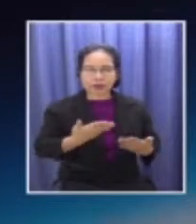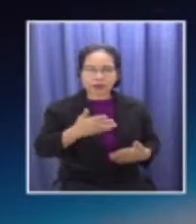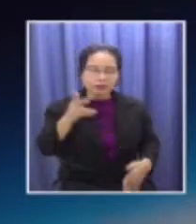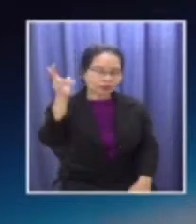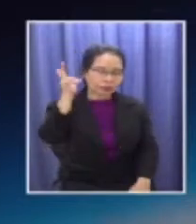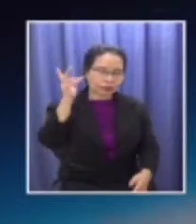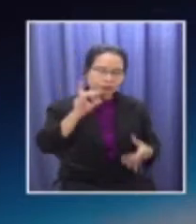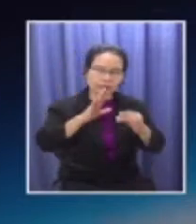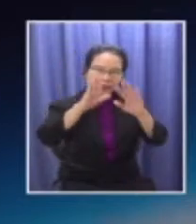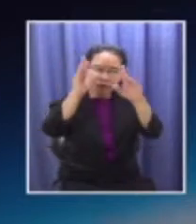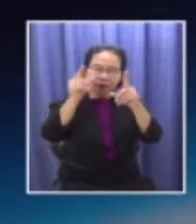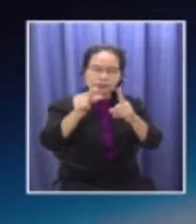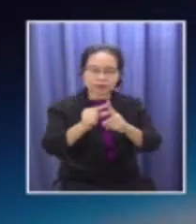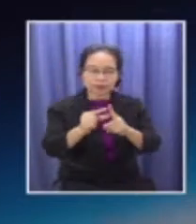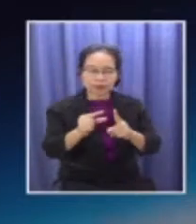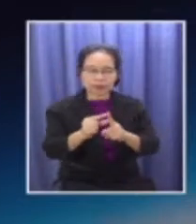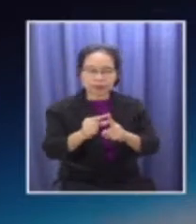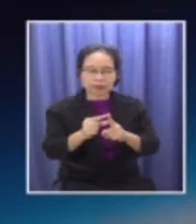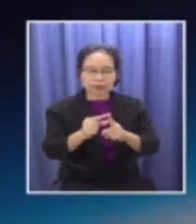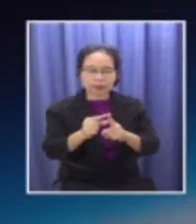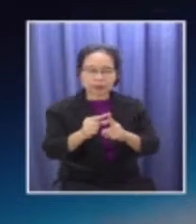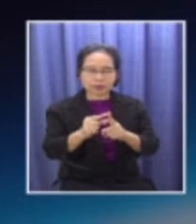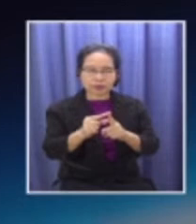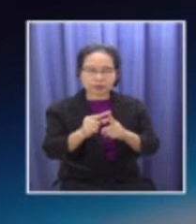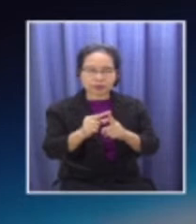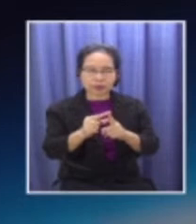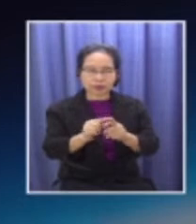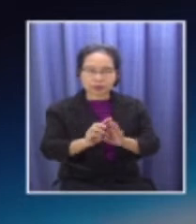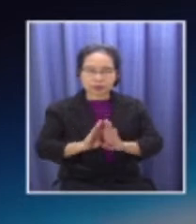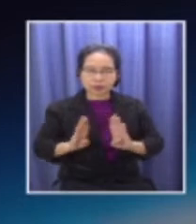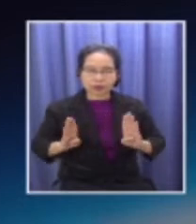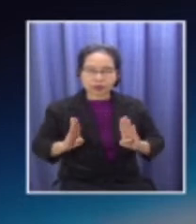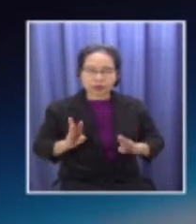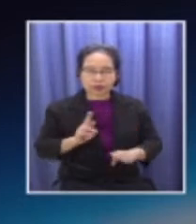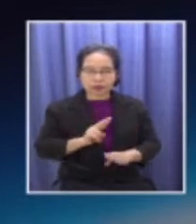yasrawo se fa won saka